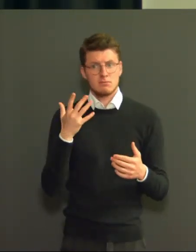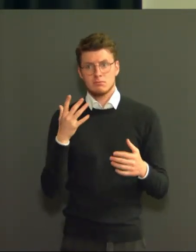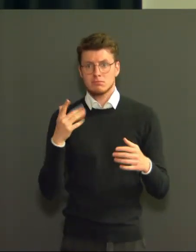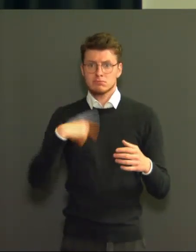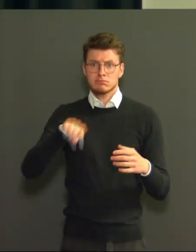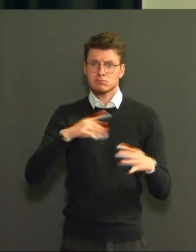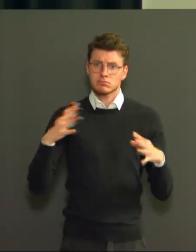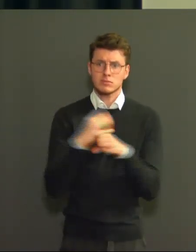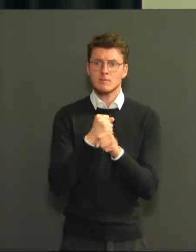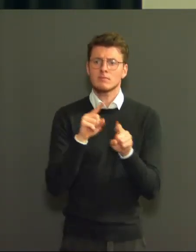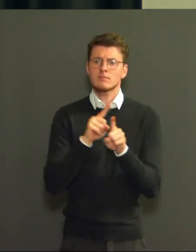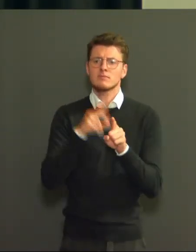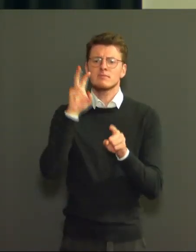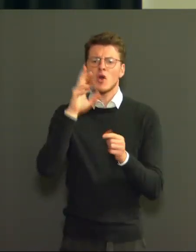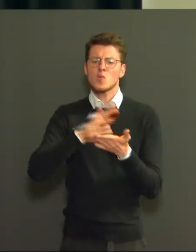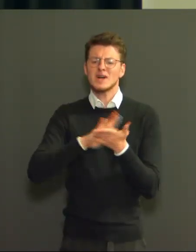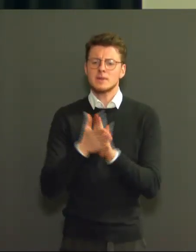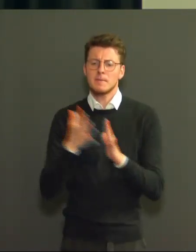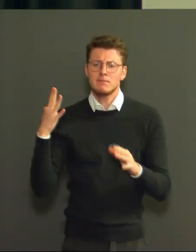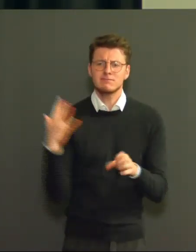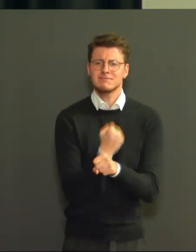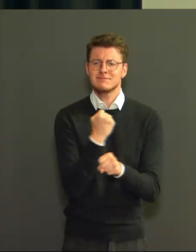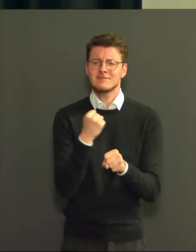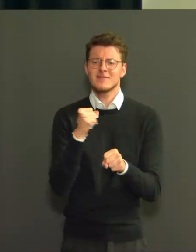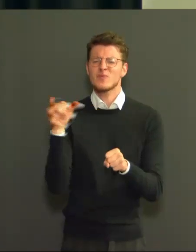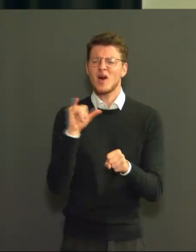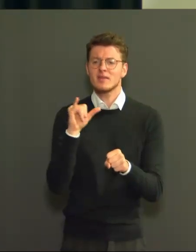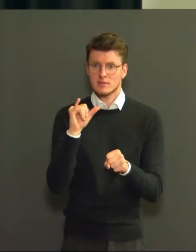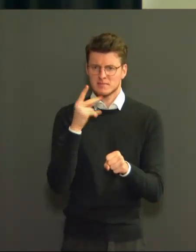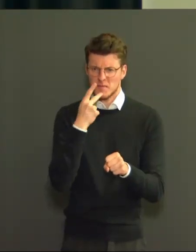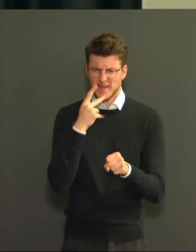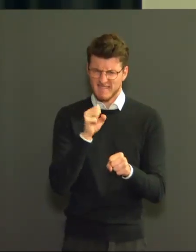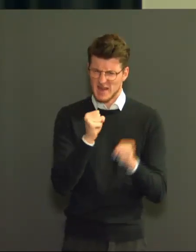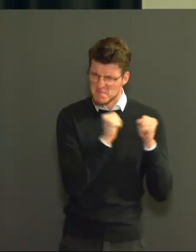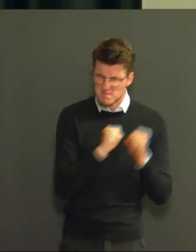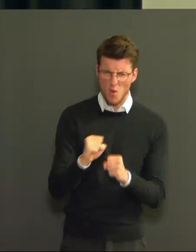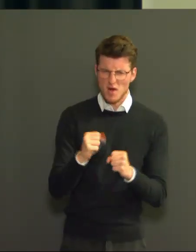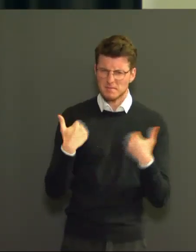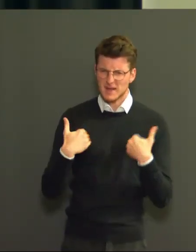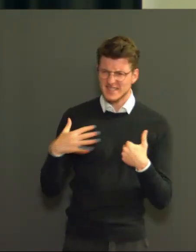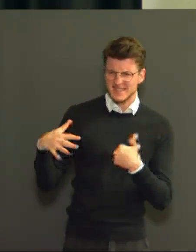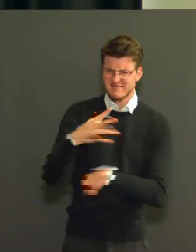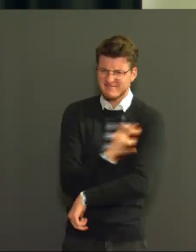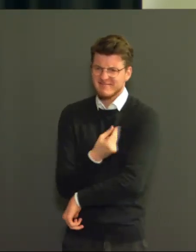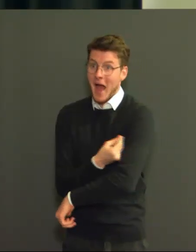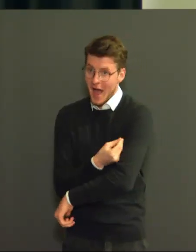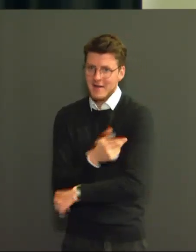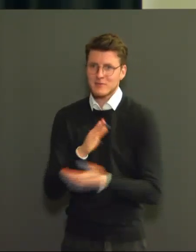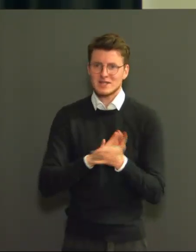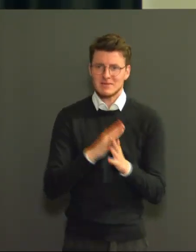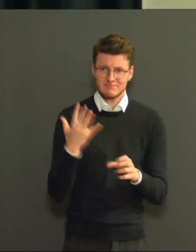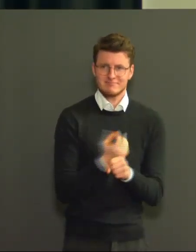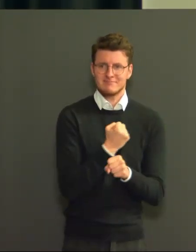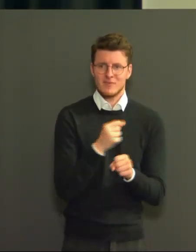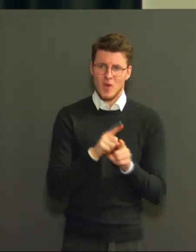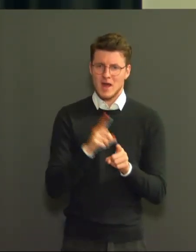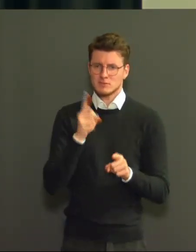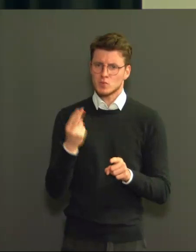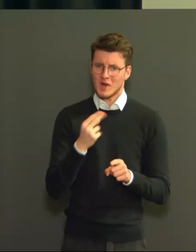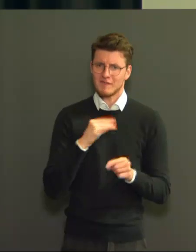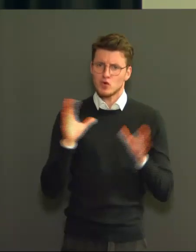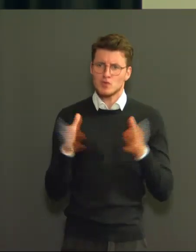winnen. Namelijk zoveel mogelijk mensen vaccineren om de nodige groepsimmuniteit te